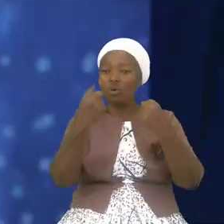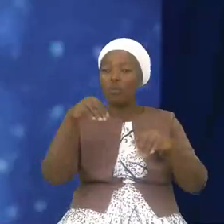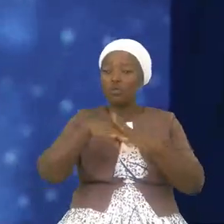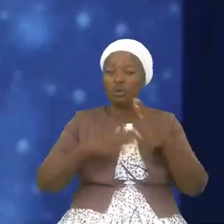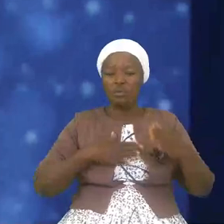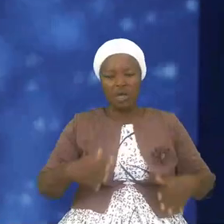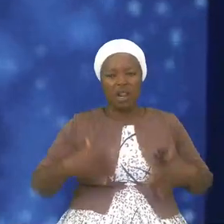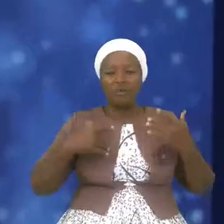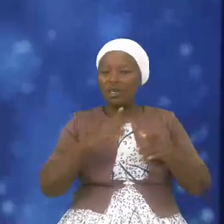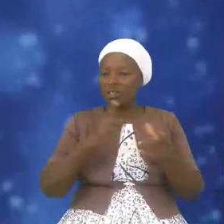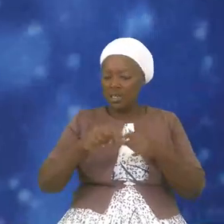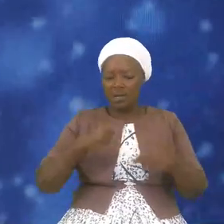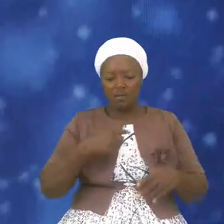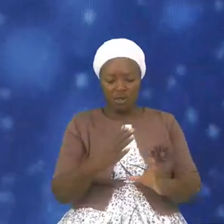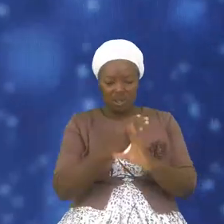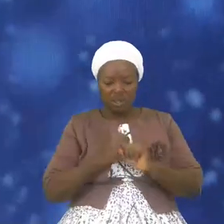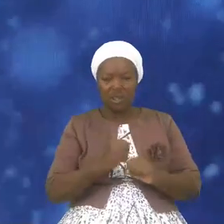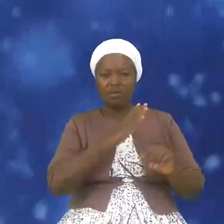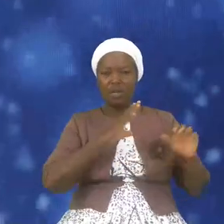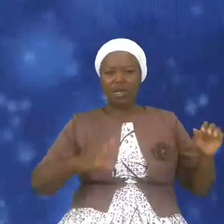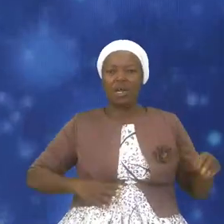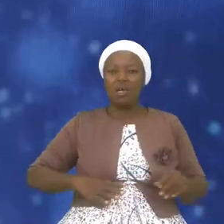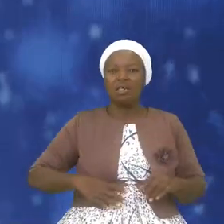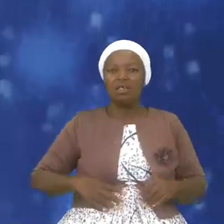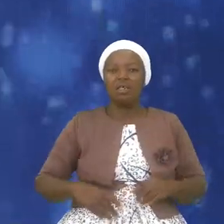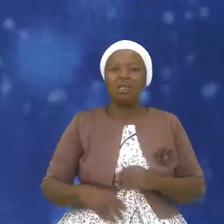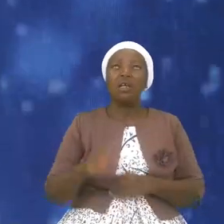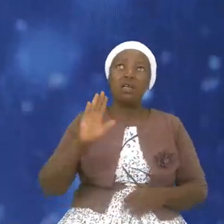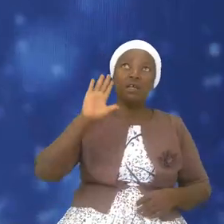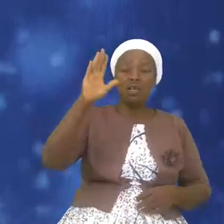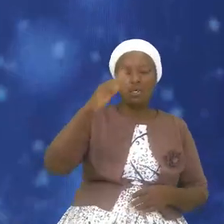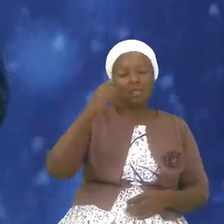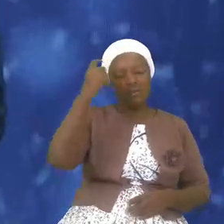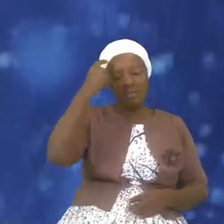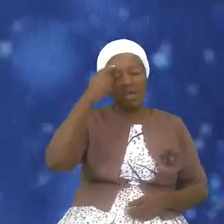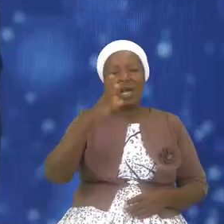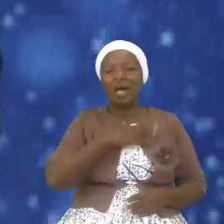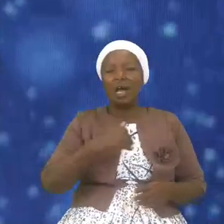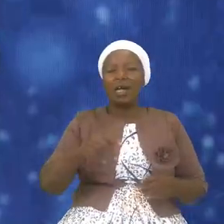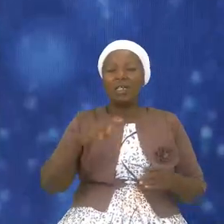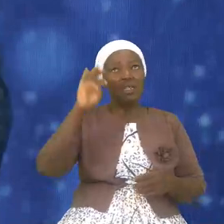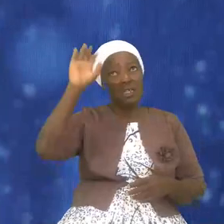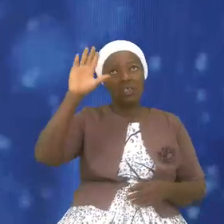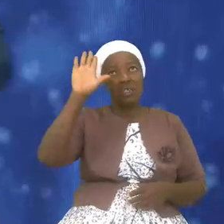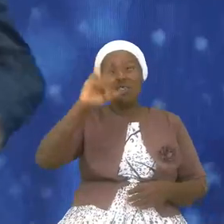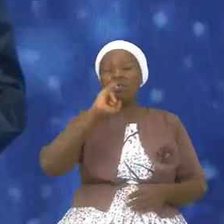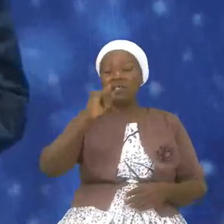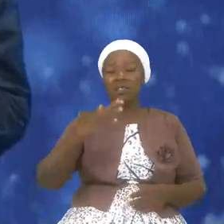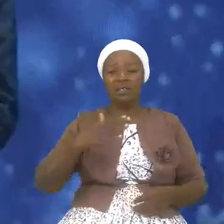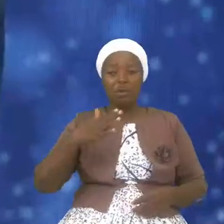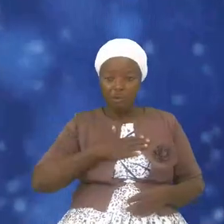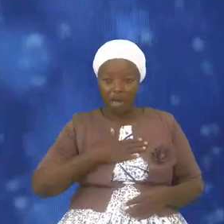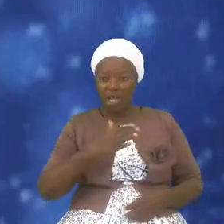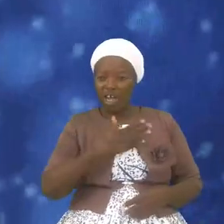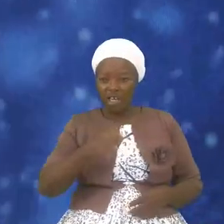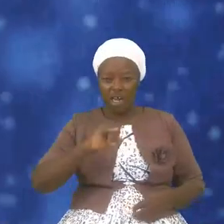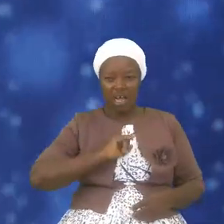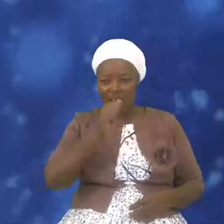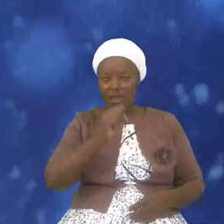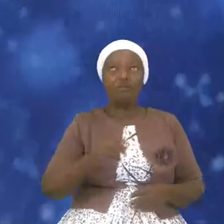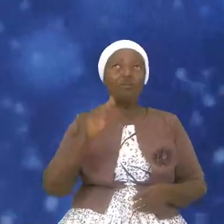vie, et maintenant je reçois Christ, il est à moi, et je suis à lui, il m'a sauvé, et il